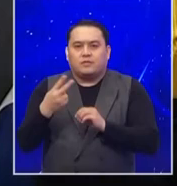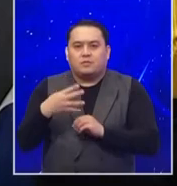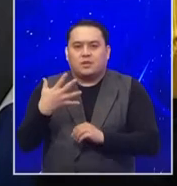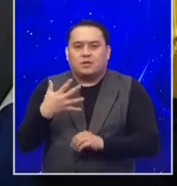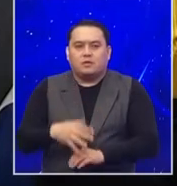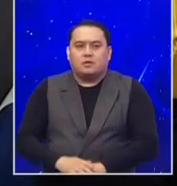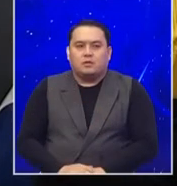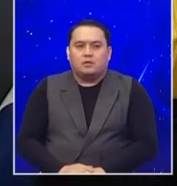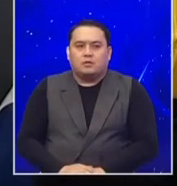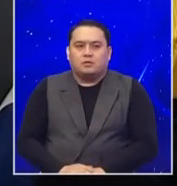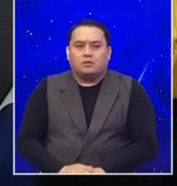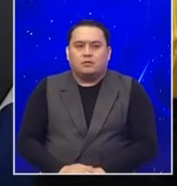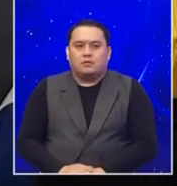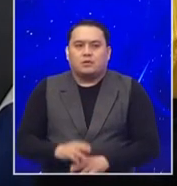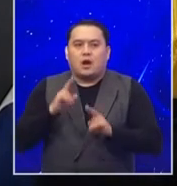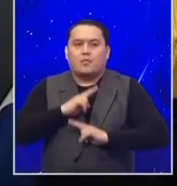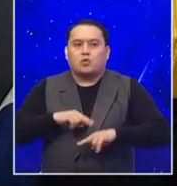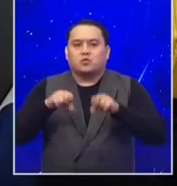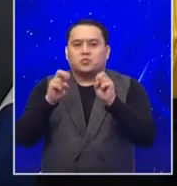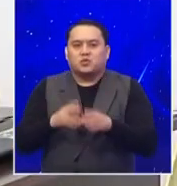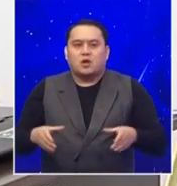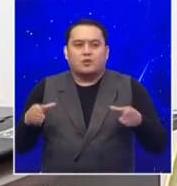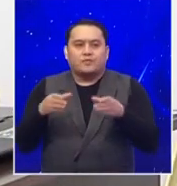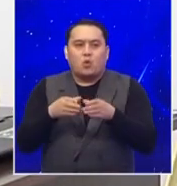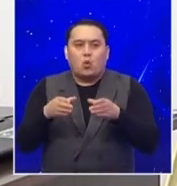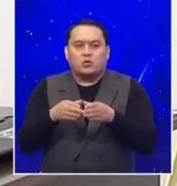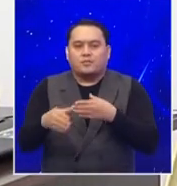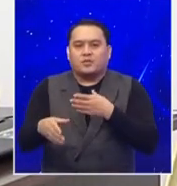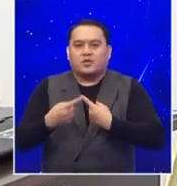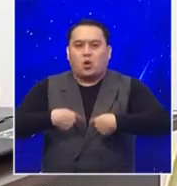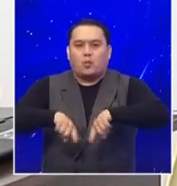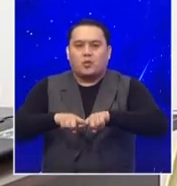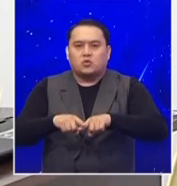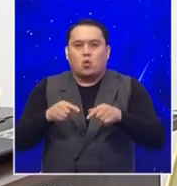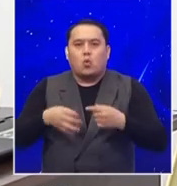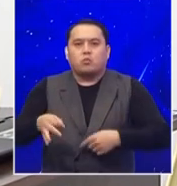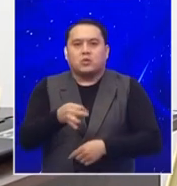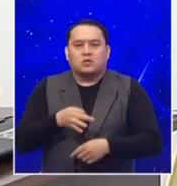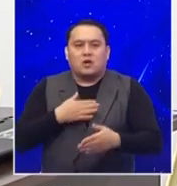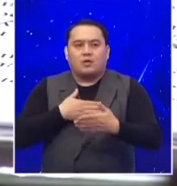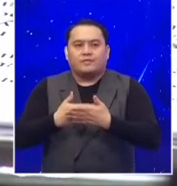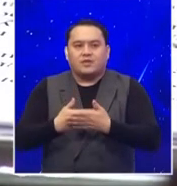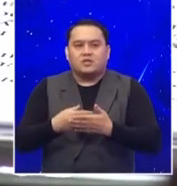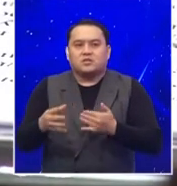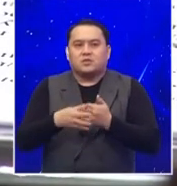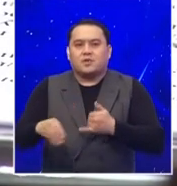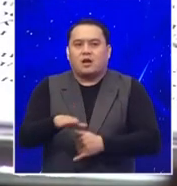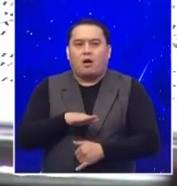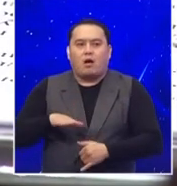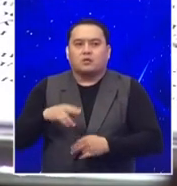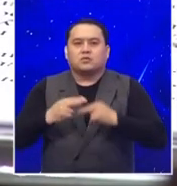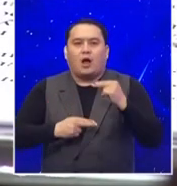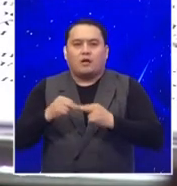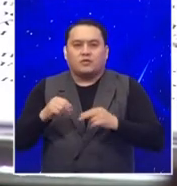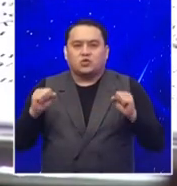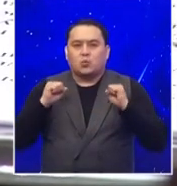2015-2025. На данный момент работа специальной мониторинговой группы при департаменте антикоррупции области ведется в сферах земельных отношений,